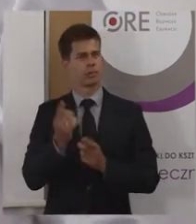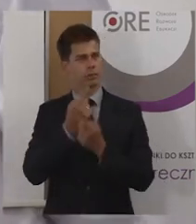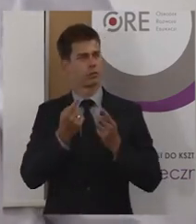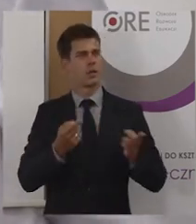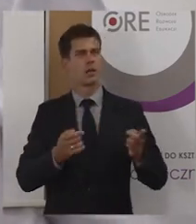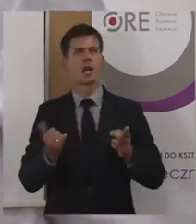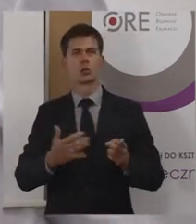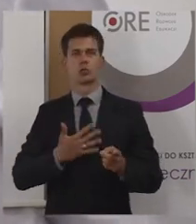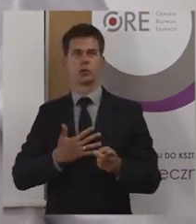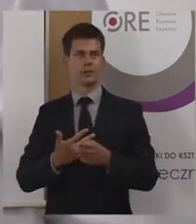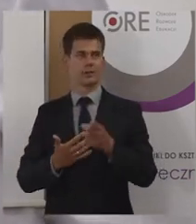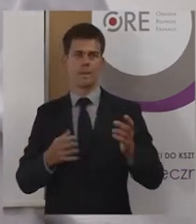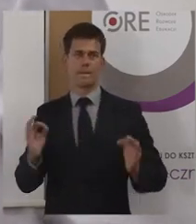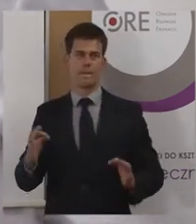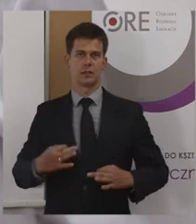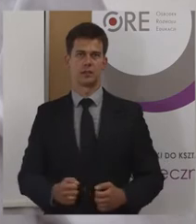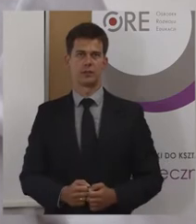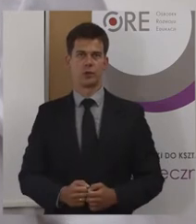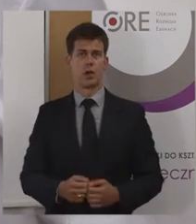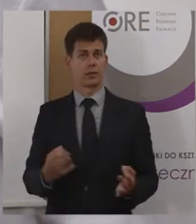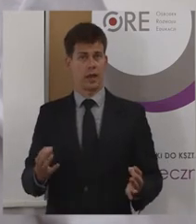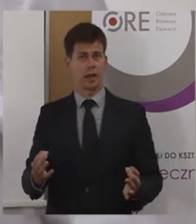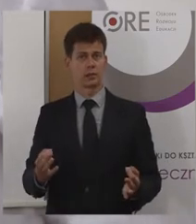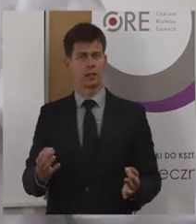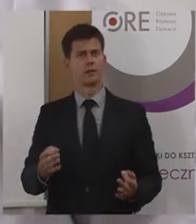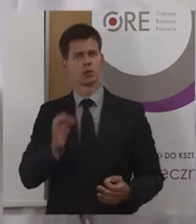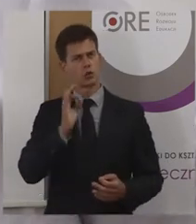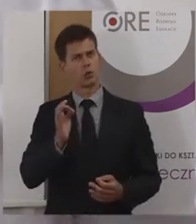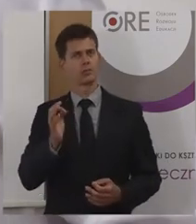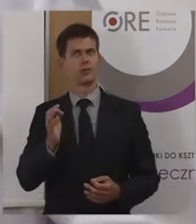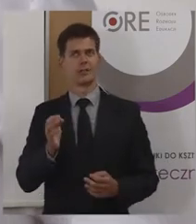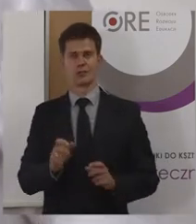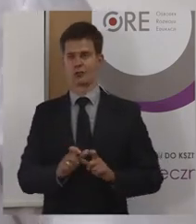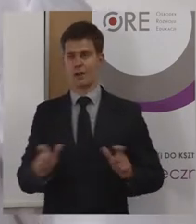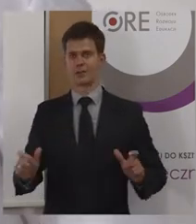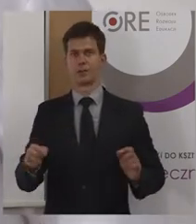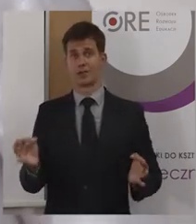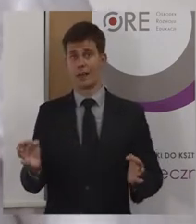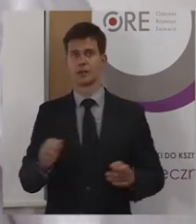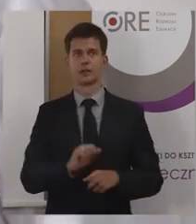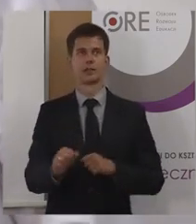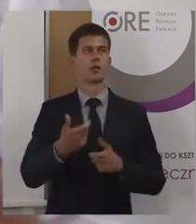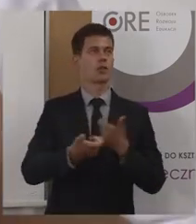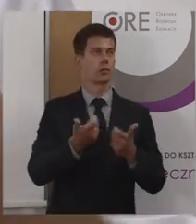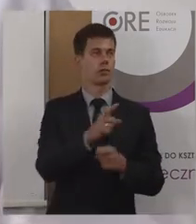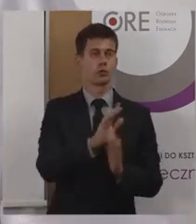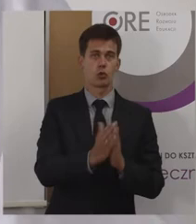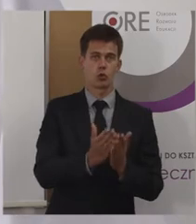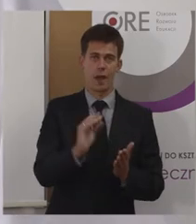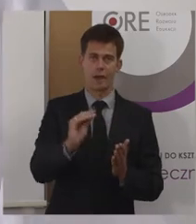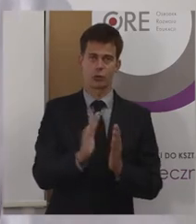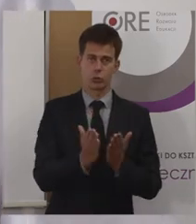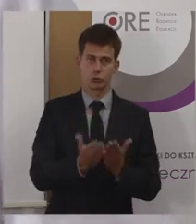bo myślę, że to jest dobry moment, ponieważ są tutaj zarówno ci, którzy tworzą te podręczniki, jak i ci, którzy będą